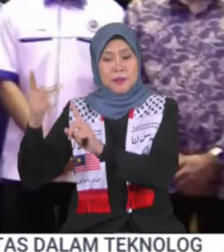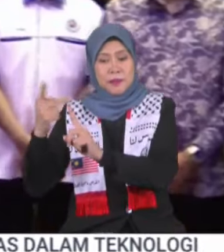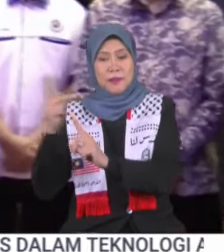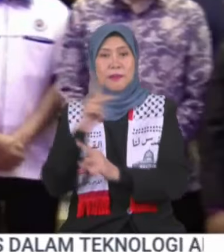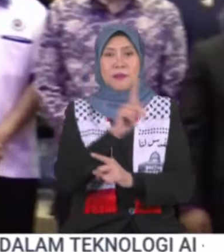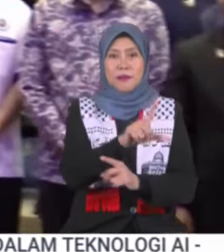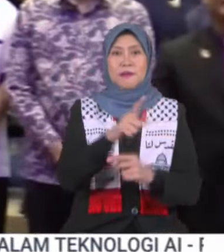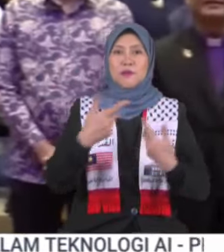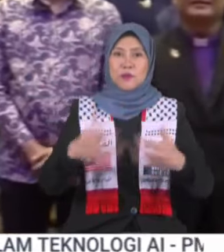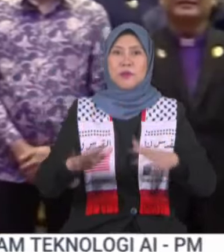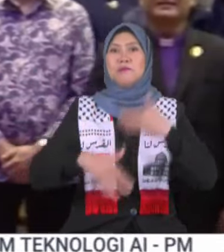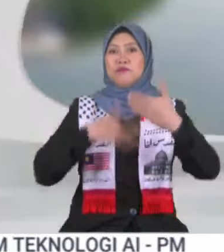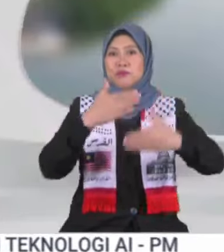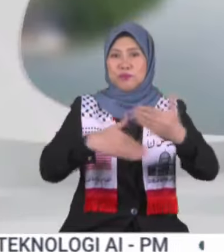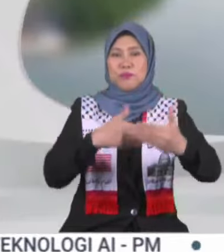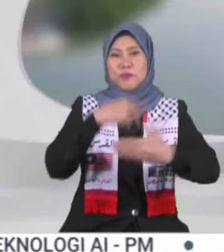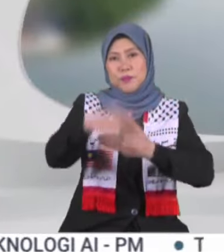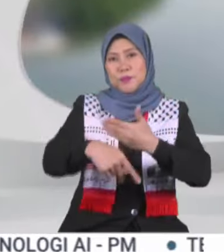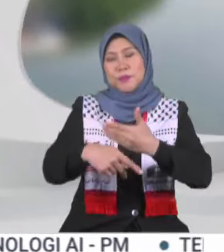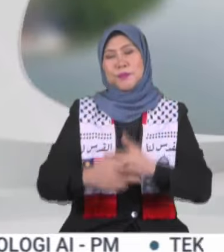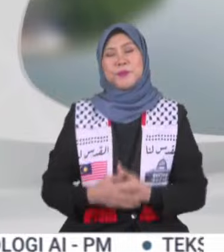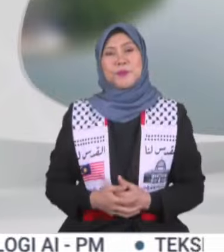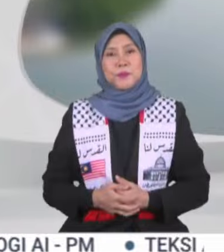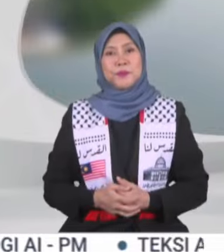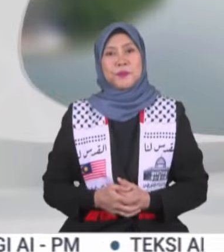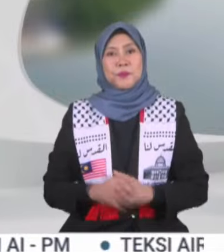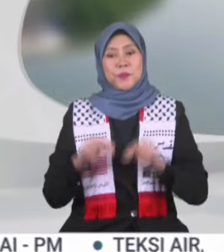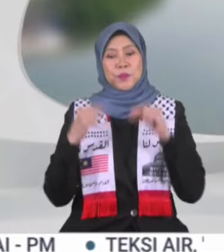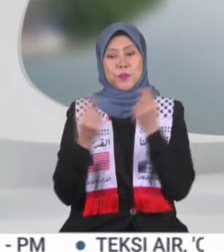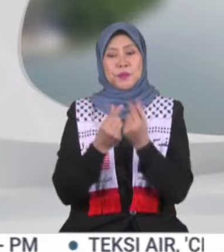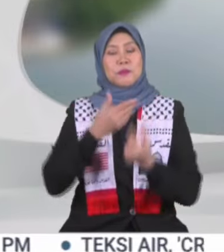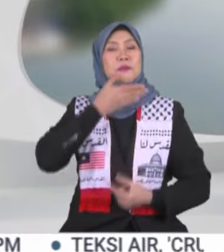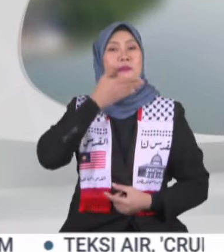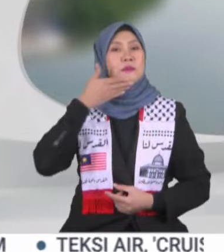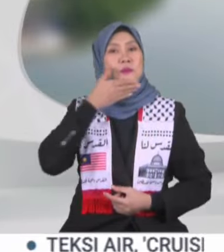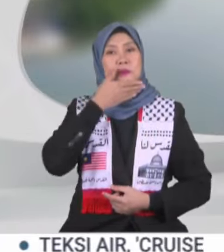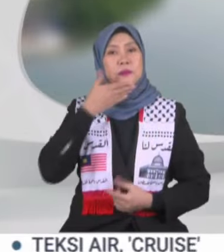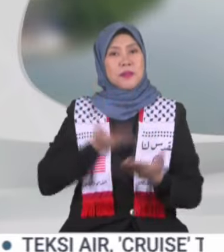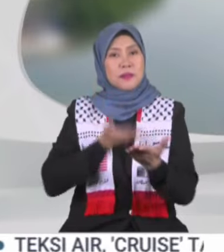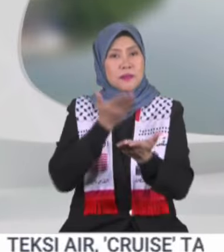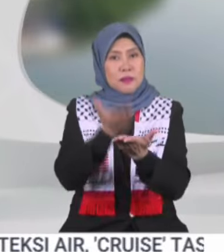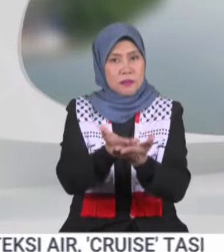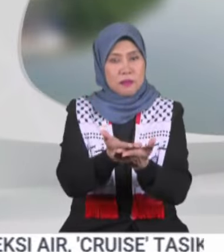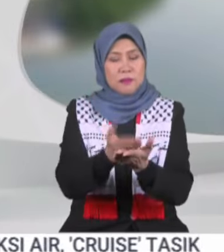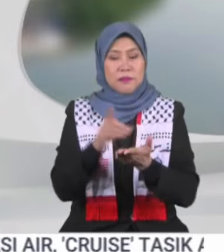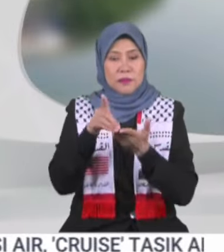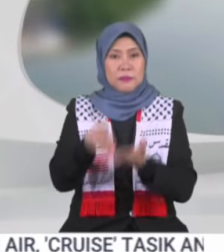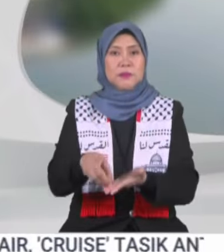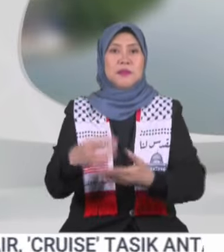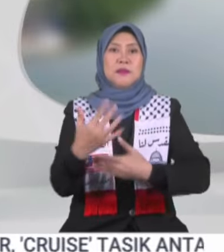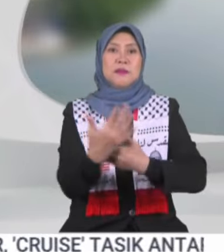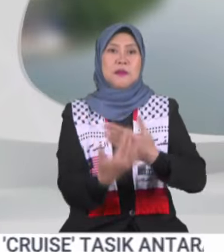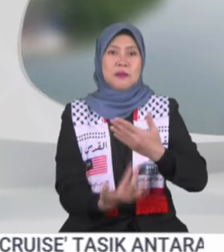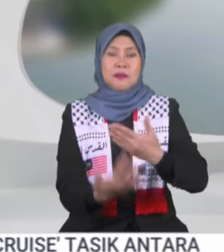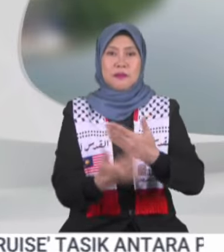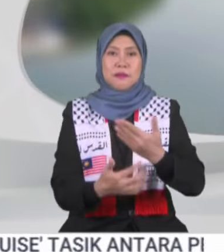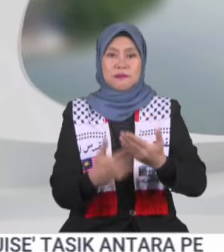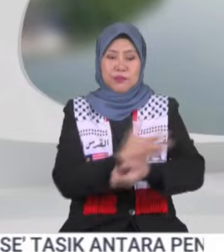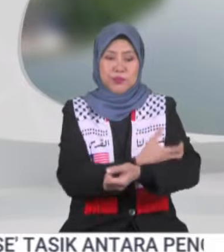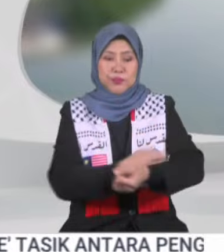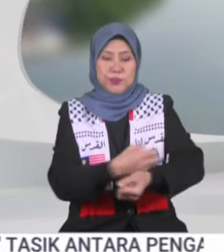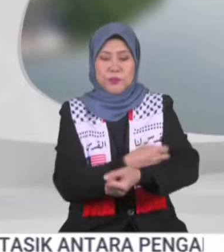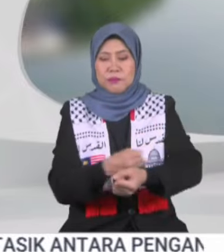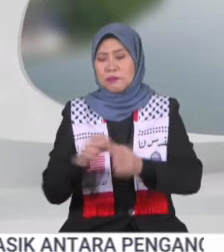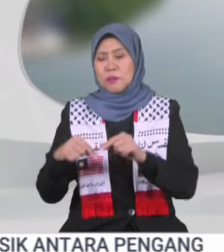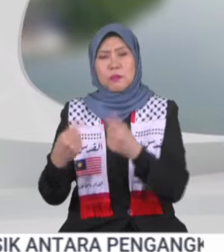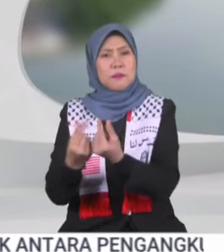dan Kuala Lumpur Golongan muda disaran tampil menderma darah bagi membantu golongan yang